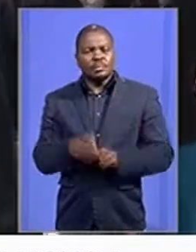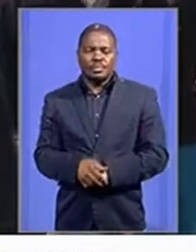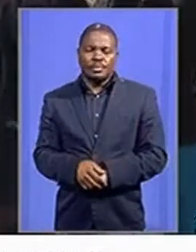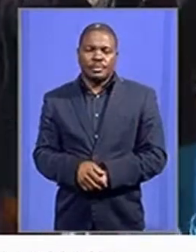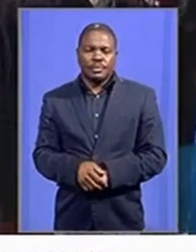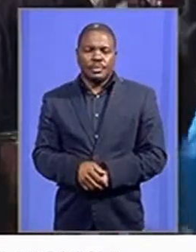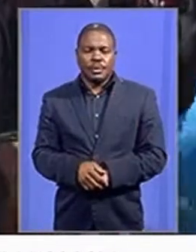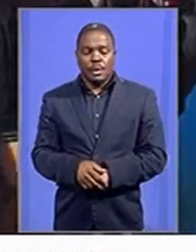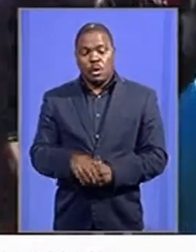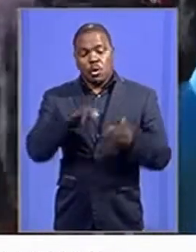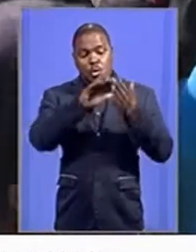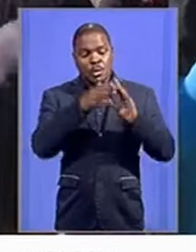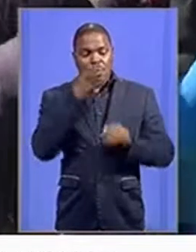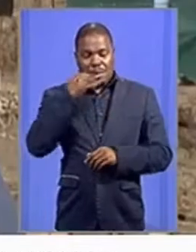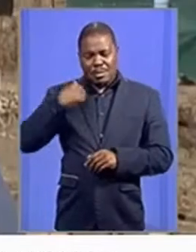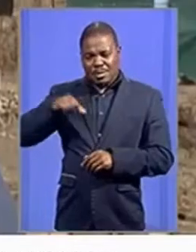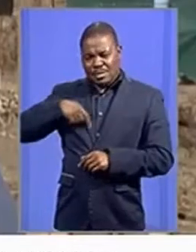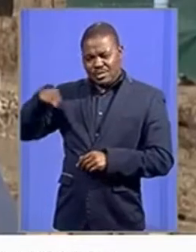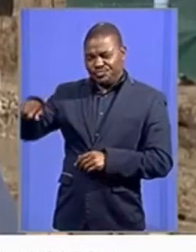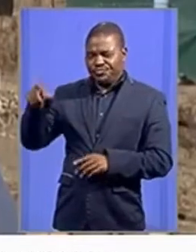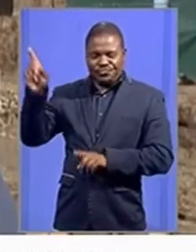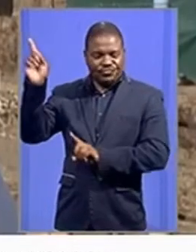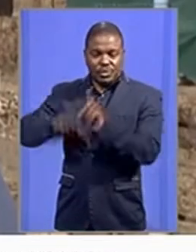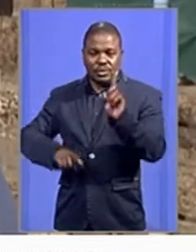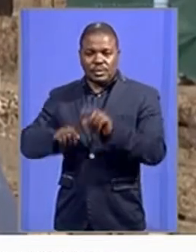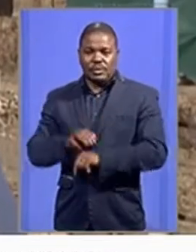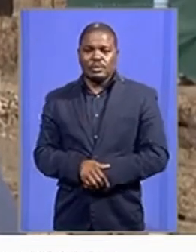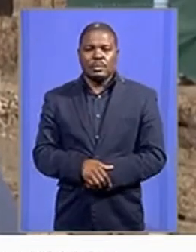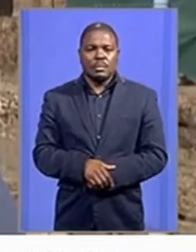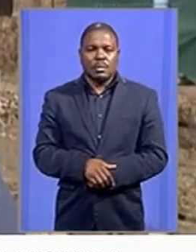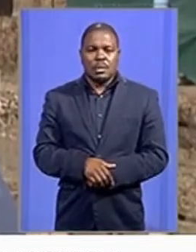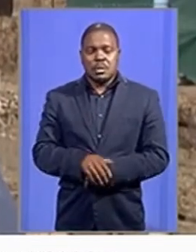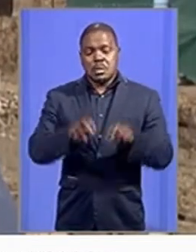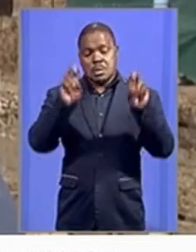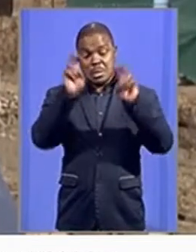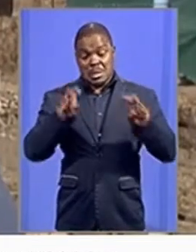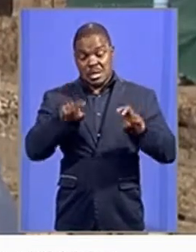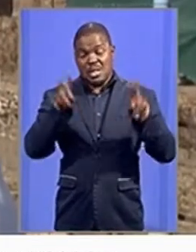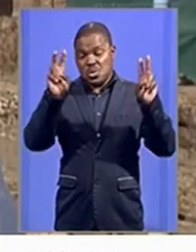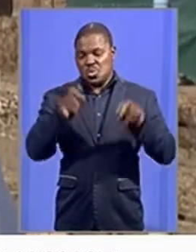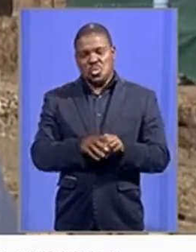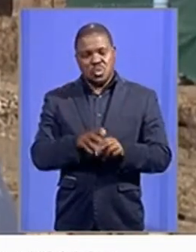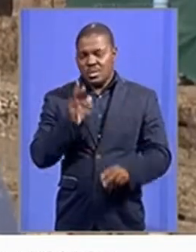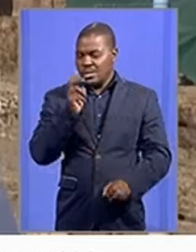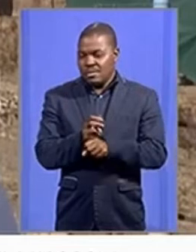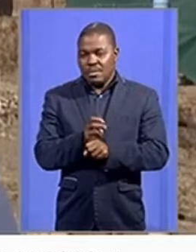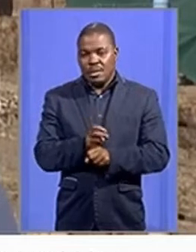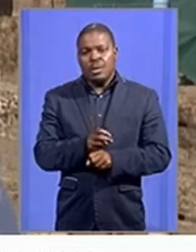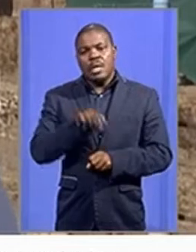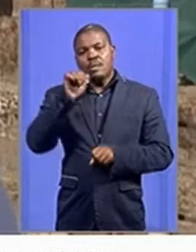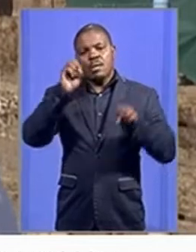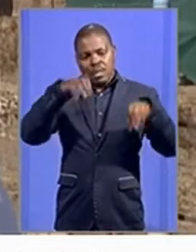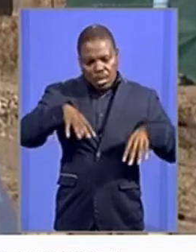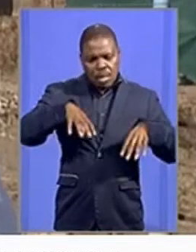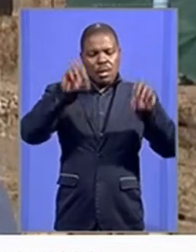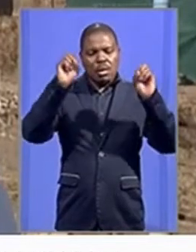masepala wa Masilonyana o hlolehile tabeng ya motlakase yona hel gobine o utlwisise fela ga e le load shading ya